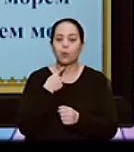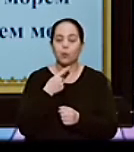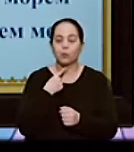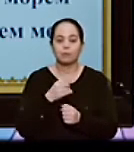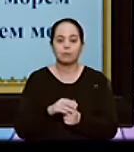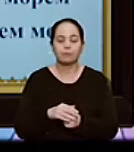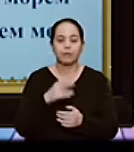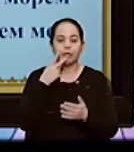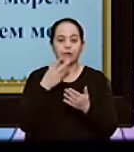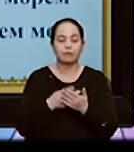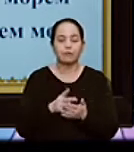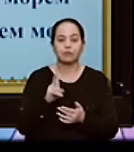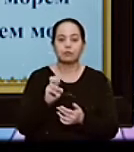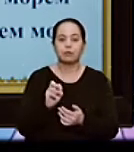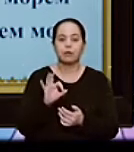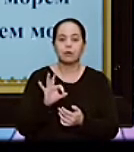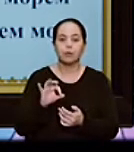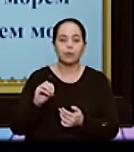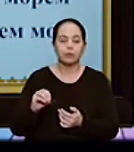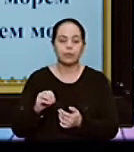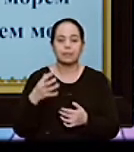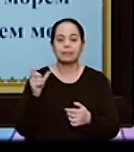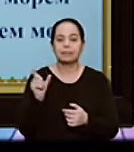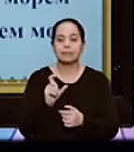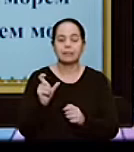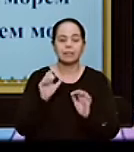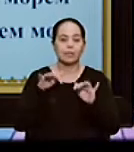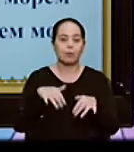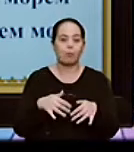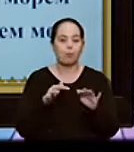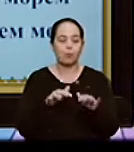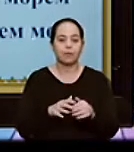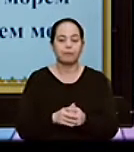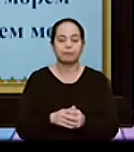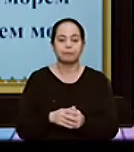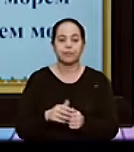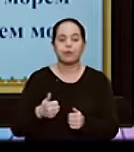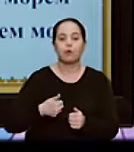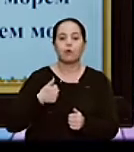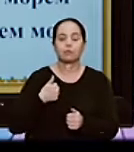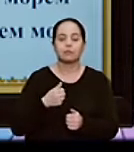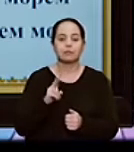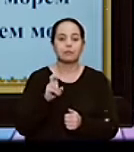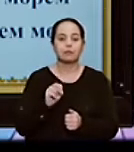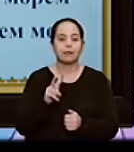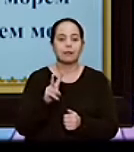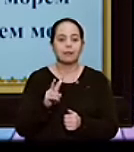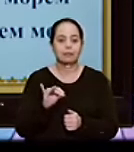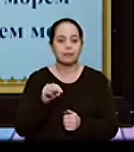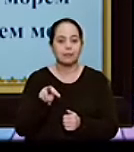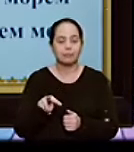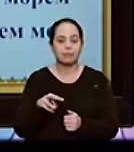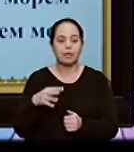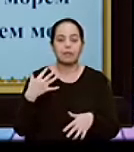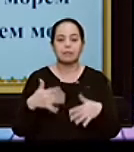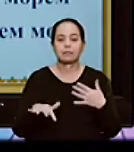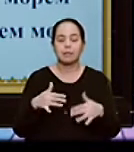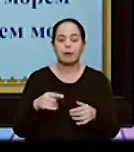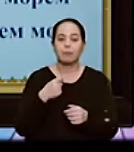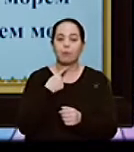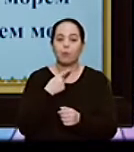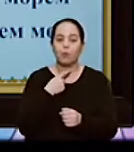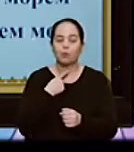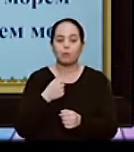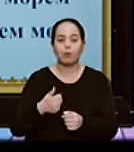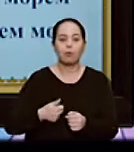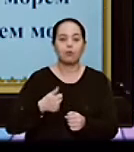Вижу, какое синее море. Гордиться каким слабым голосом,